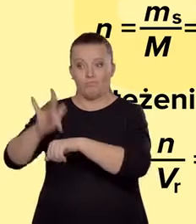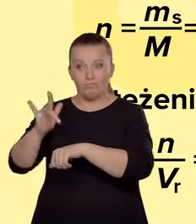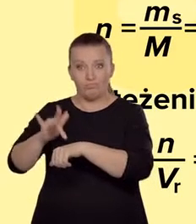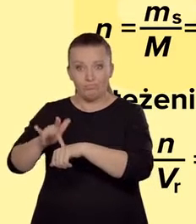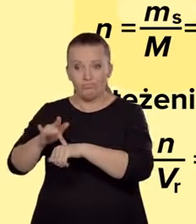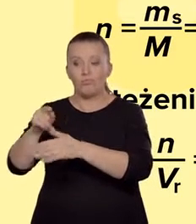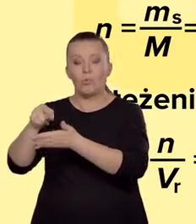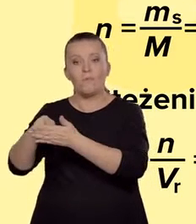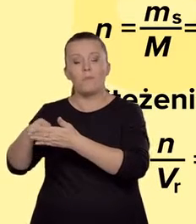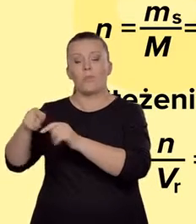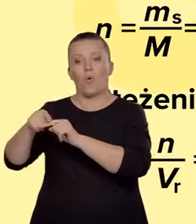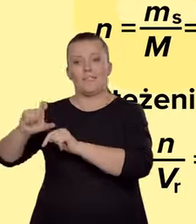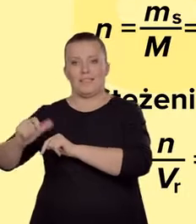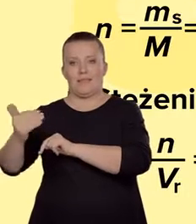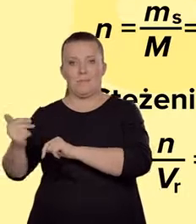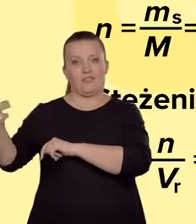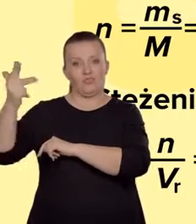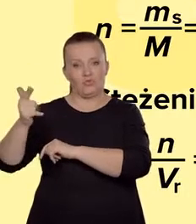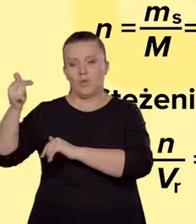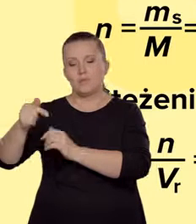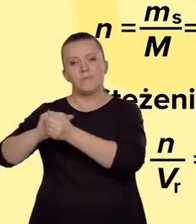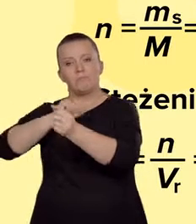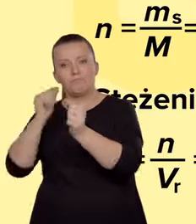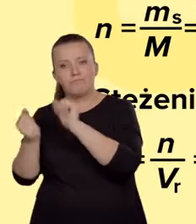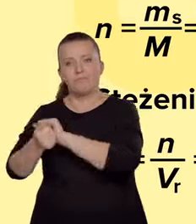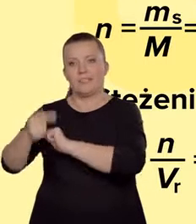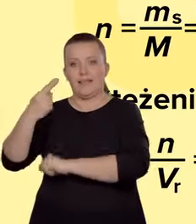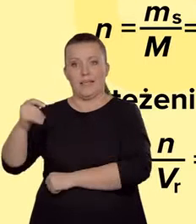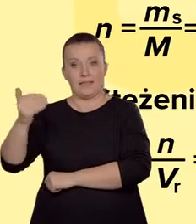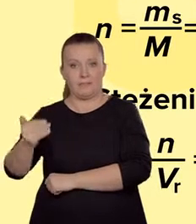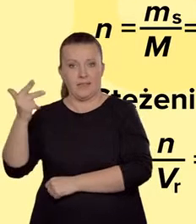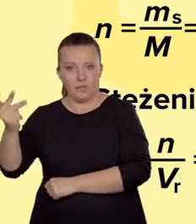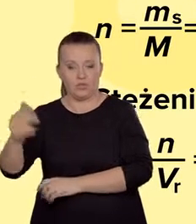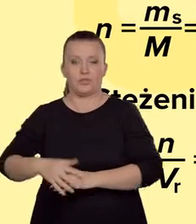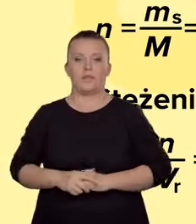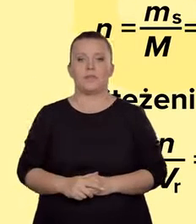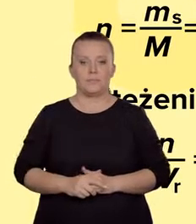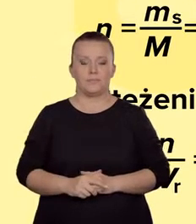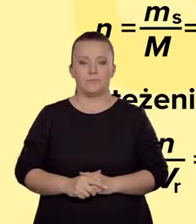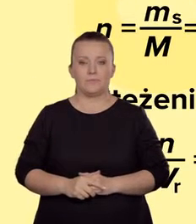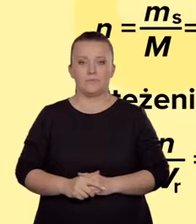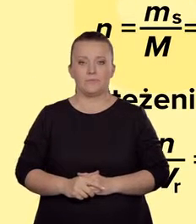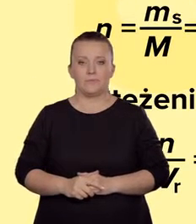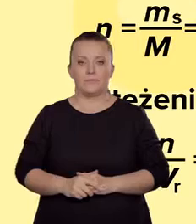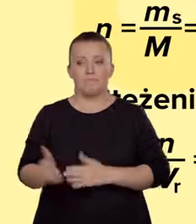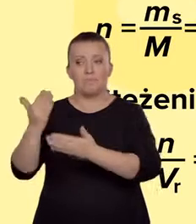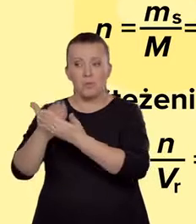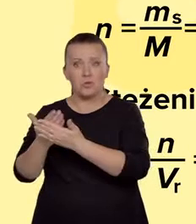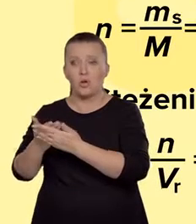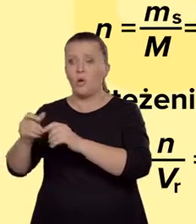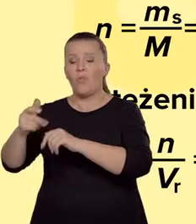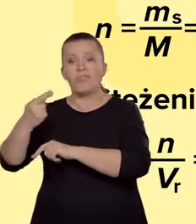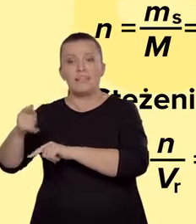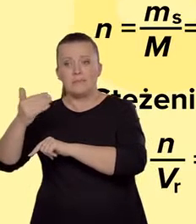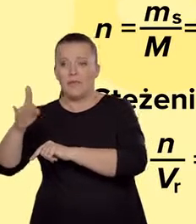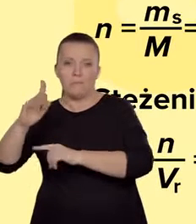objętość, którą otrzymaliśmy w centymetrach sześciennych, zamieniamy następnie na decymetry sześcienne, bo przecież objętość w